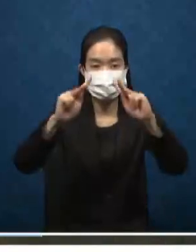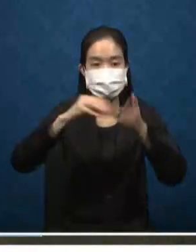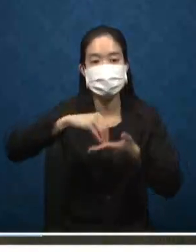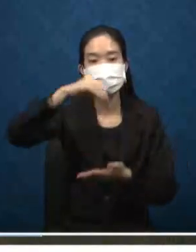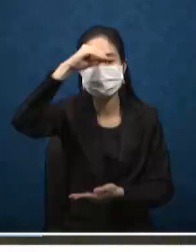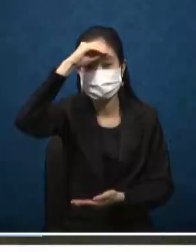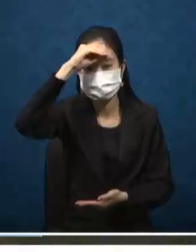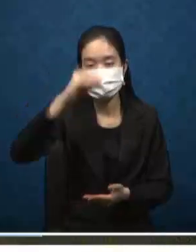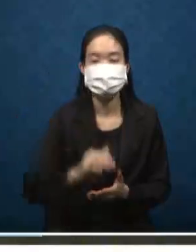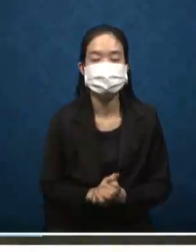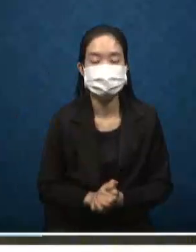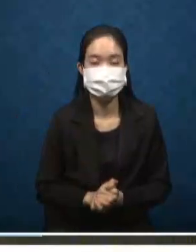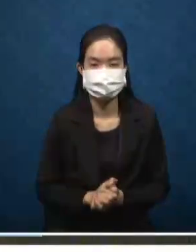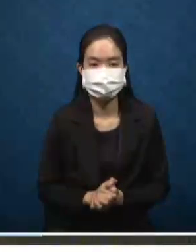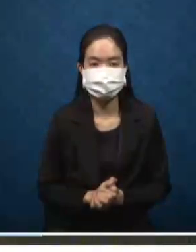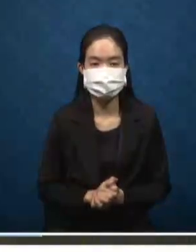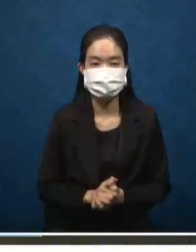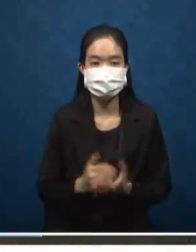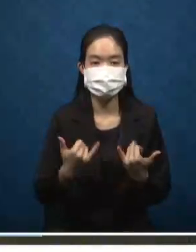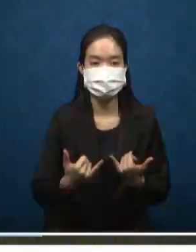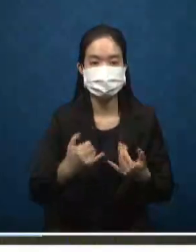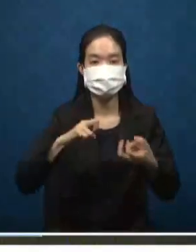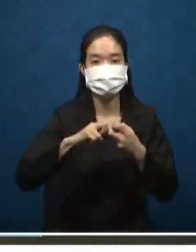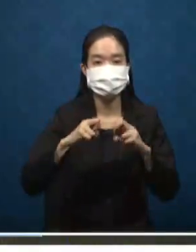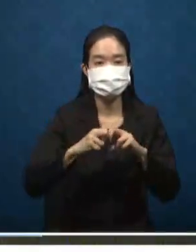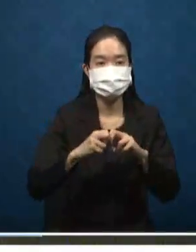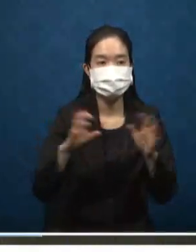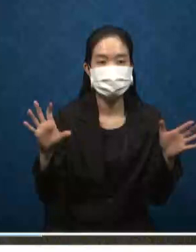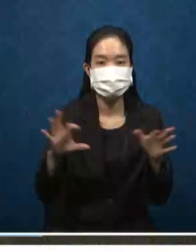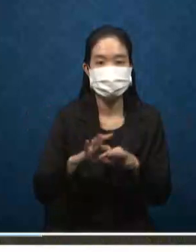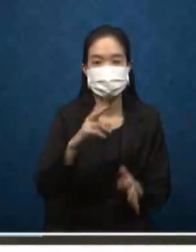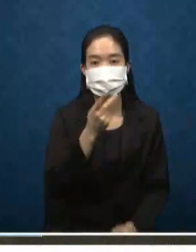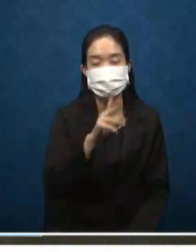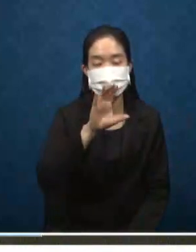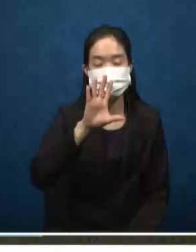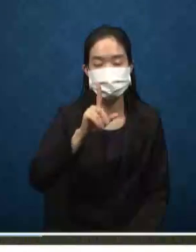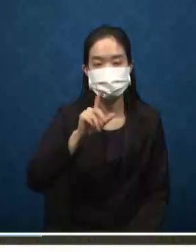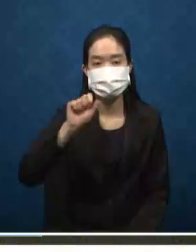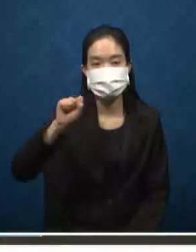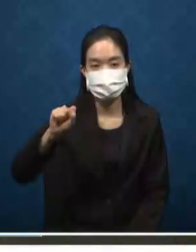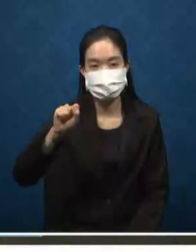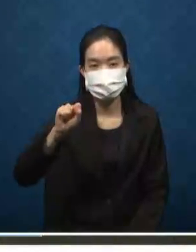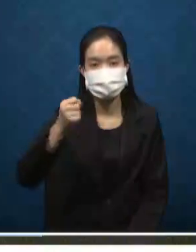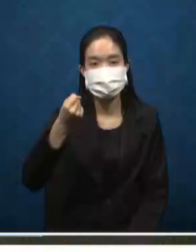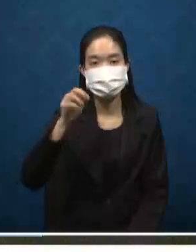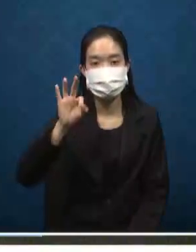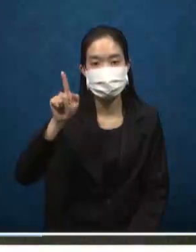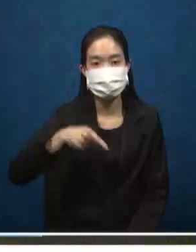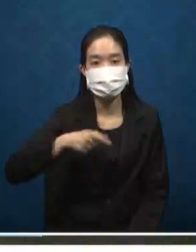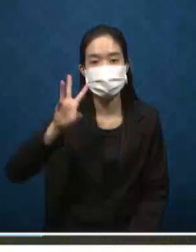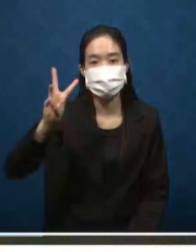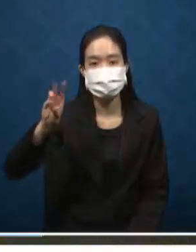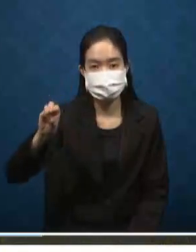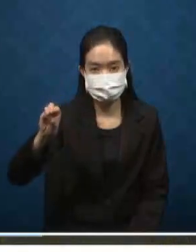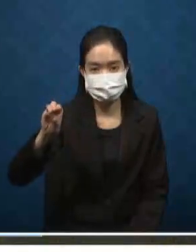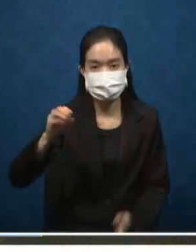เทียนทองจากกรณีที่พระราชบัญญัติแก้ไขคำสั่งคสชที่19/60เรื่อง